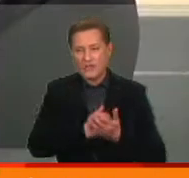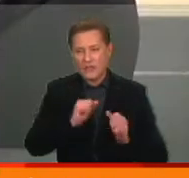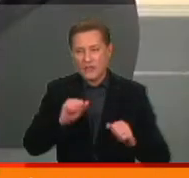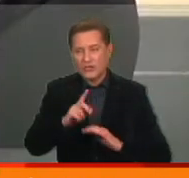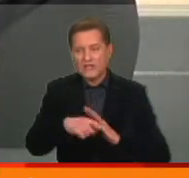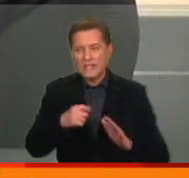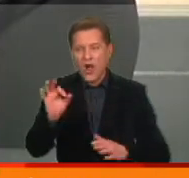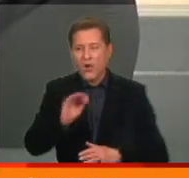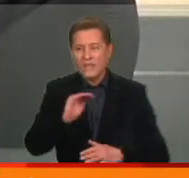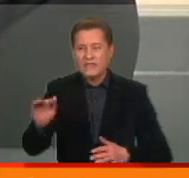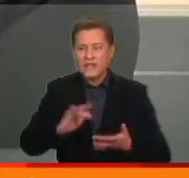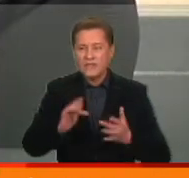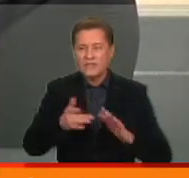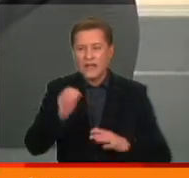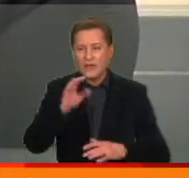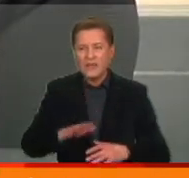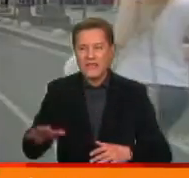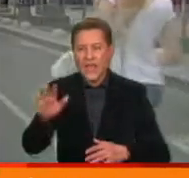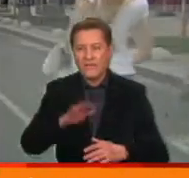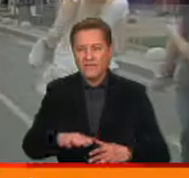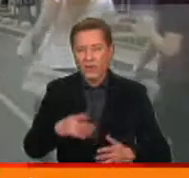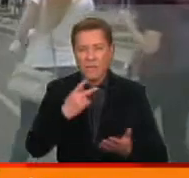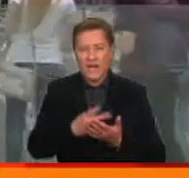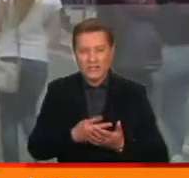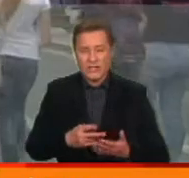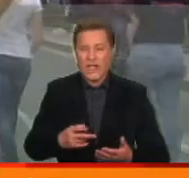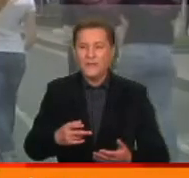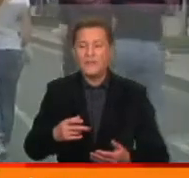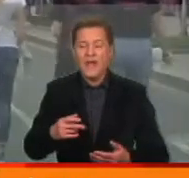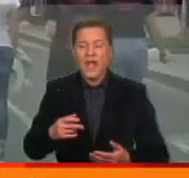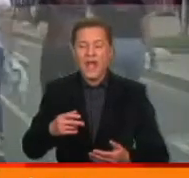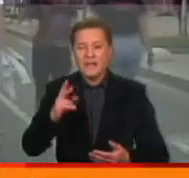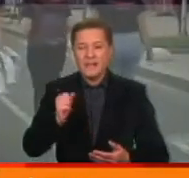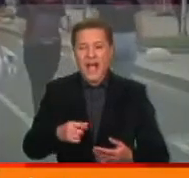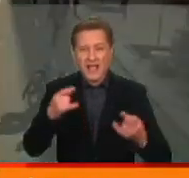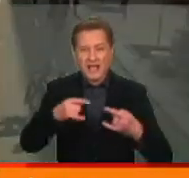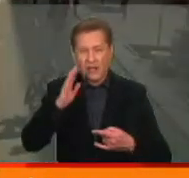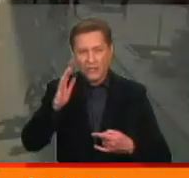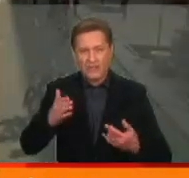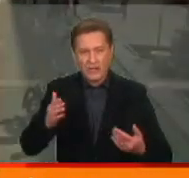офіційному сайті Євробачення. У дні півфіналів і фіналу на екранах майданчика буде жива трансляція.